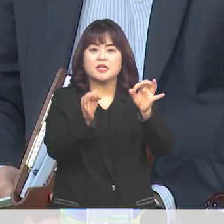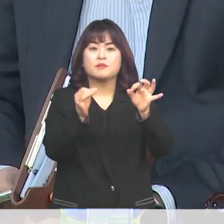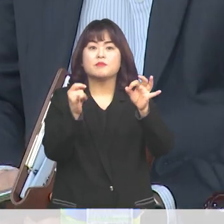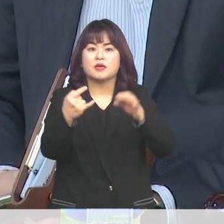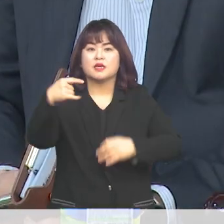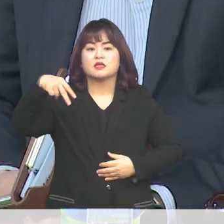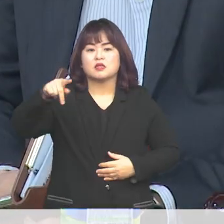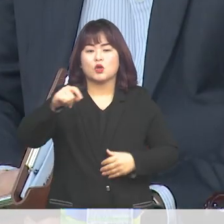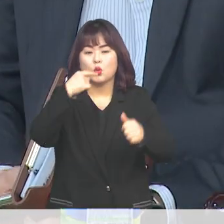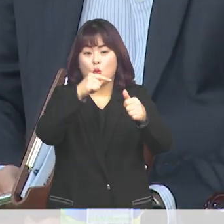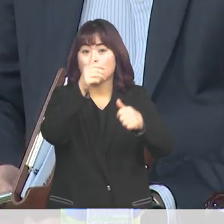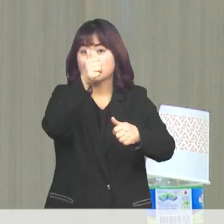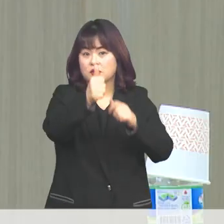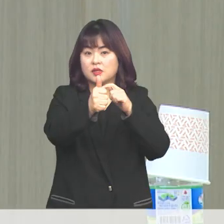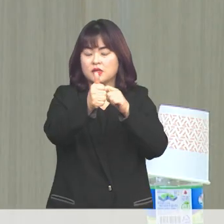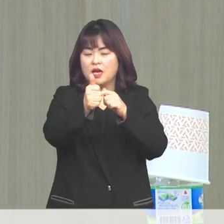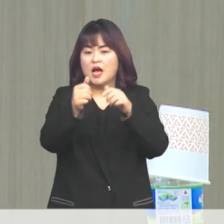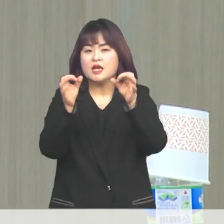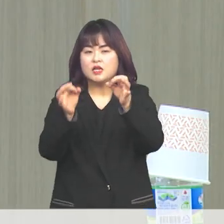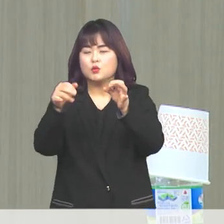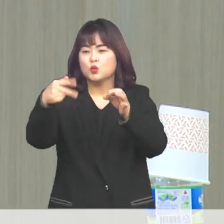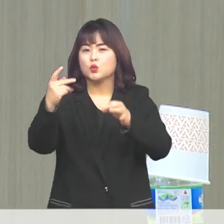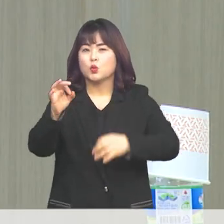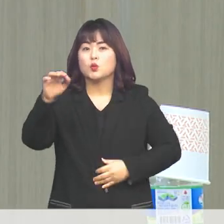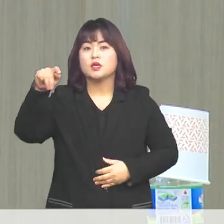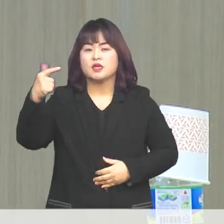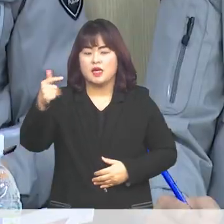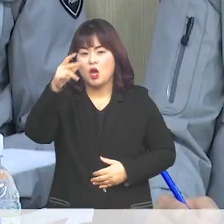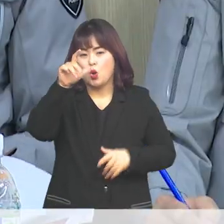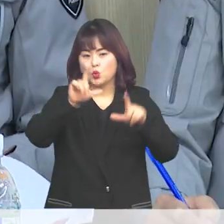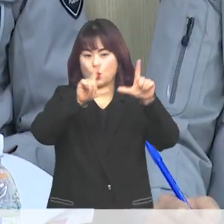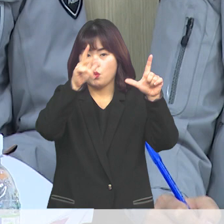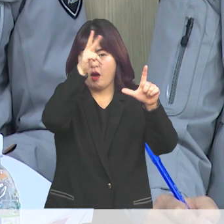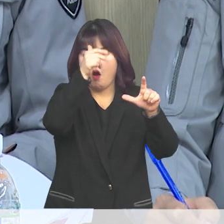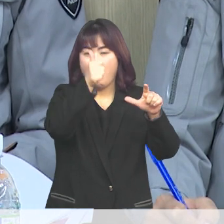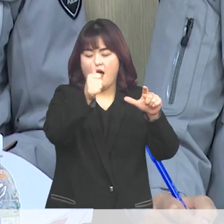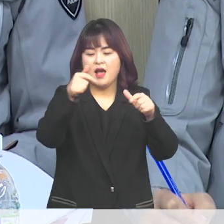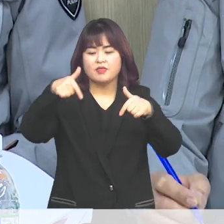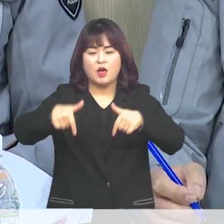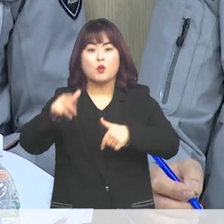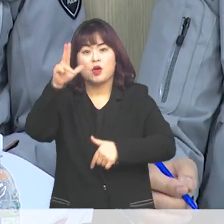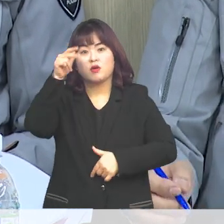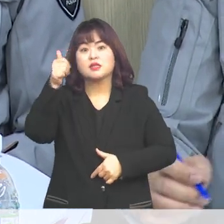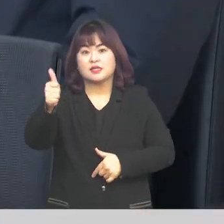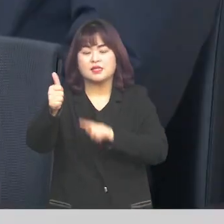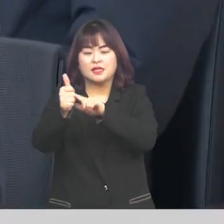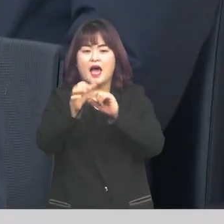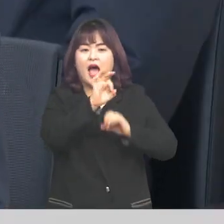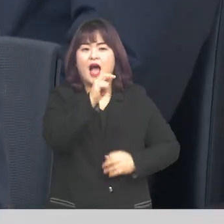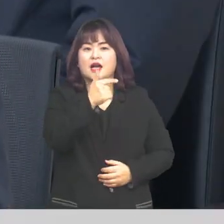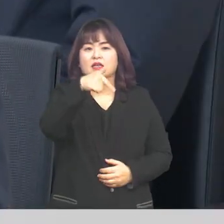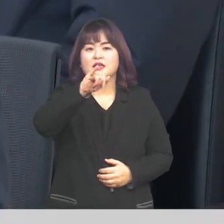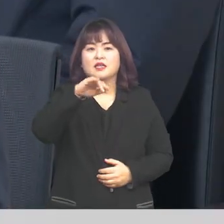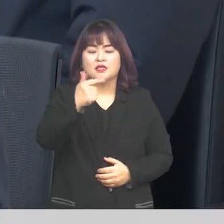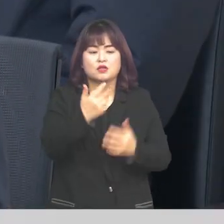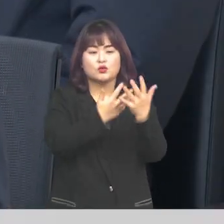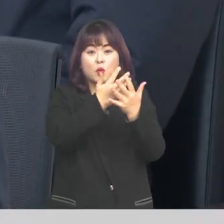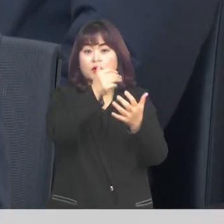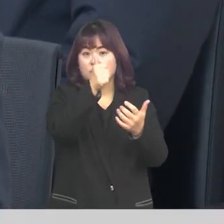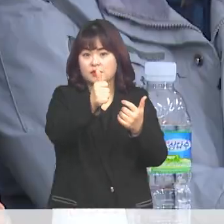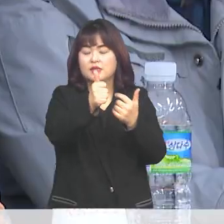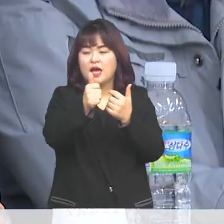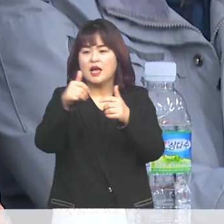김희정 용인교육지원청 교육장, 김종길 용인동부경찰서장, 김병록 용인서부경찰서장, 안기승